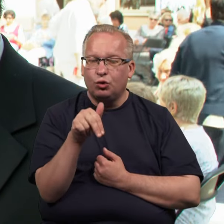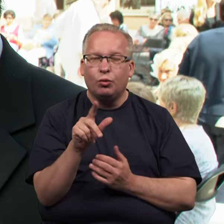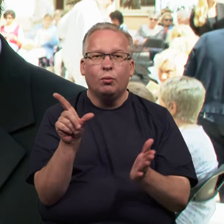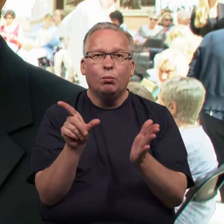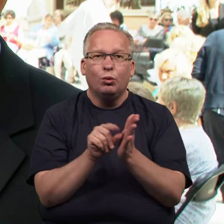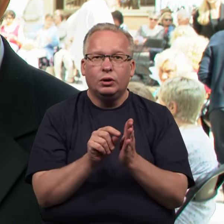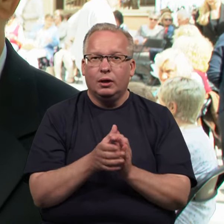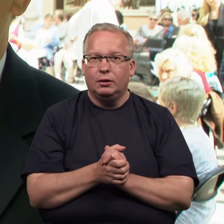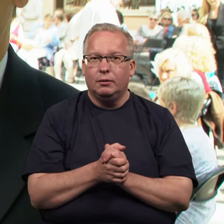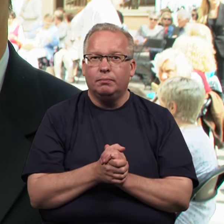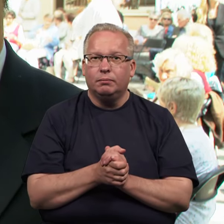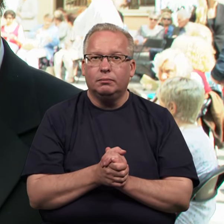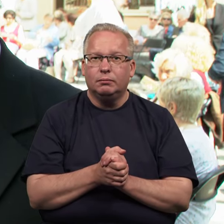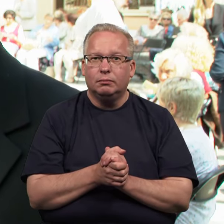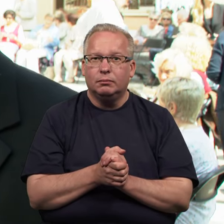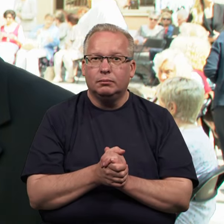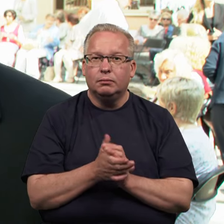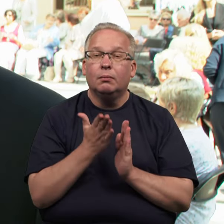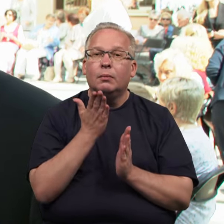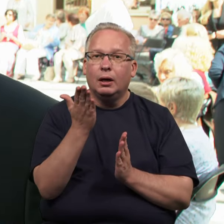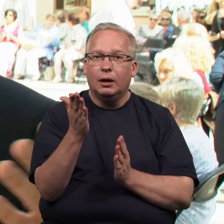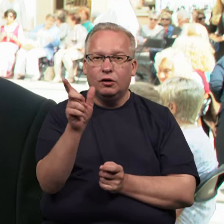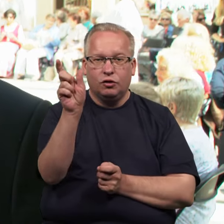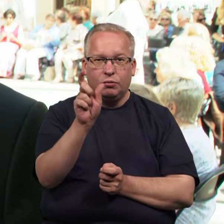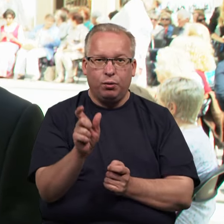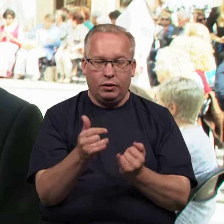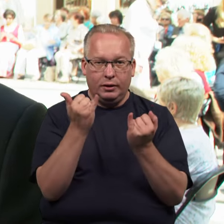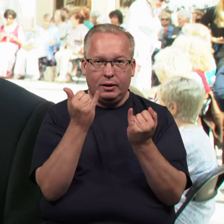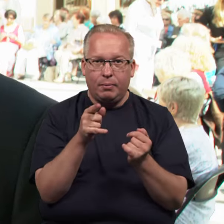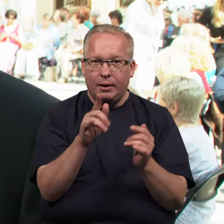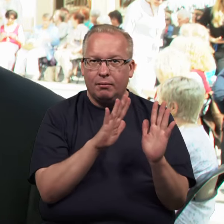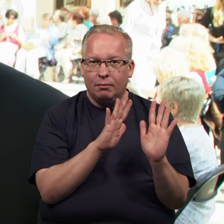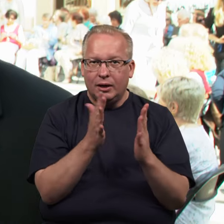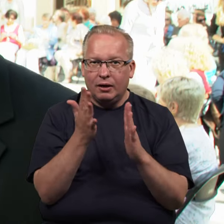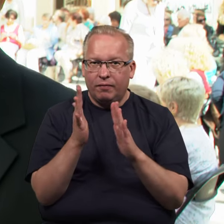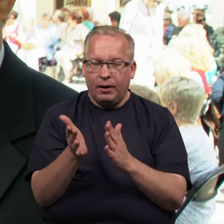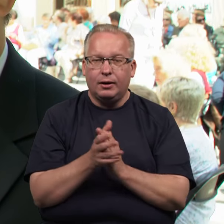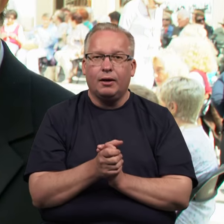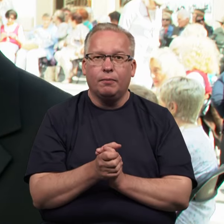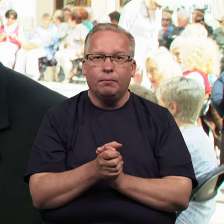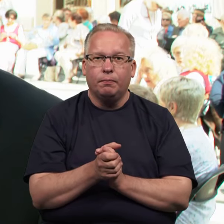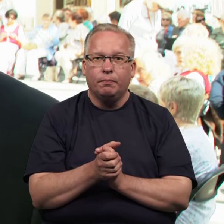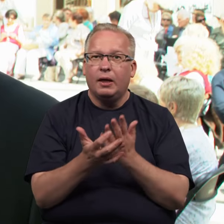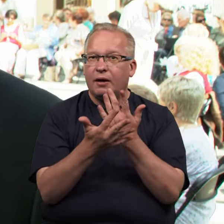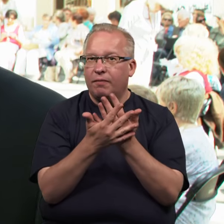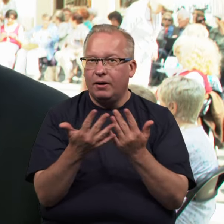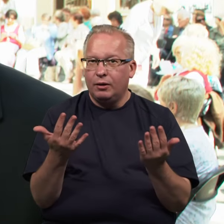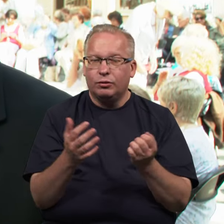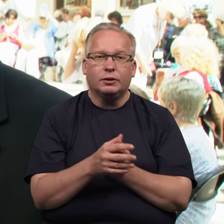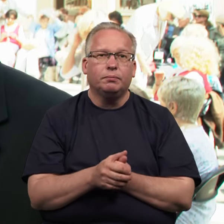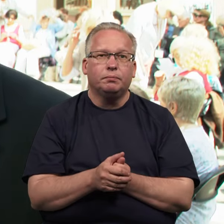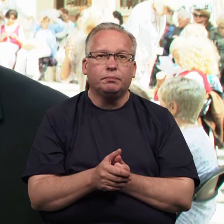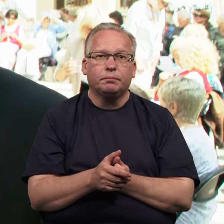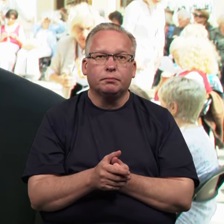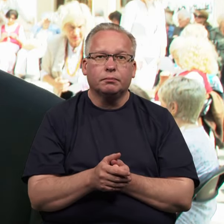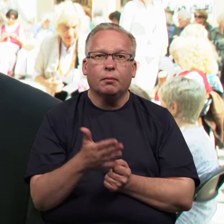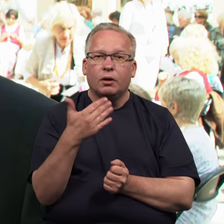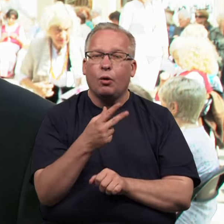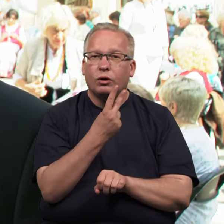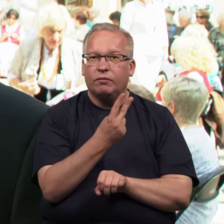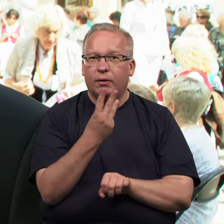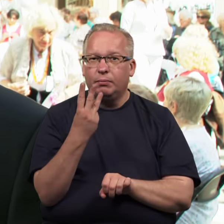būtent kas link poeto, dabar čia tie įvykiai apsupti įvairiais dalykais, tai jau